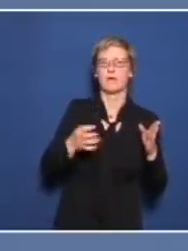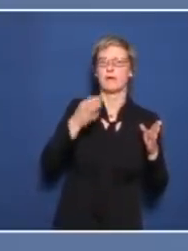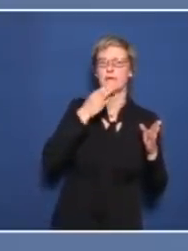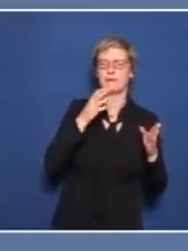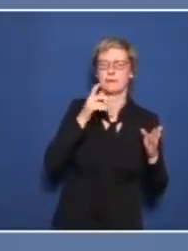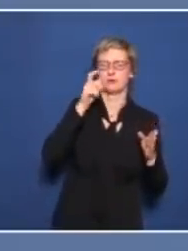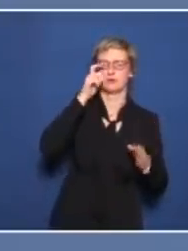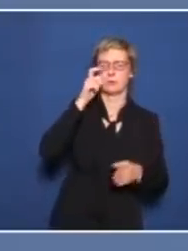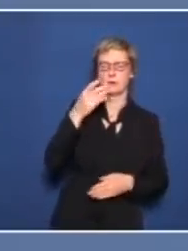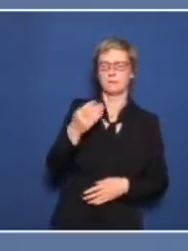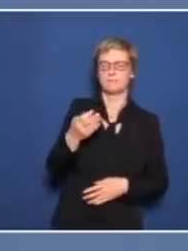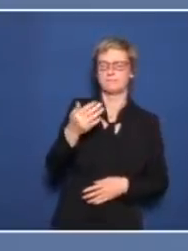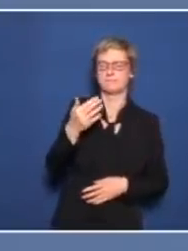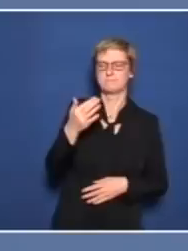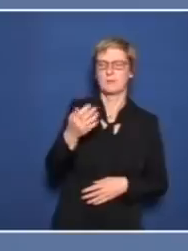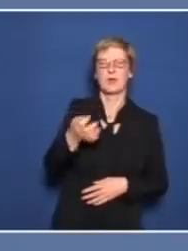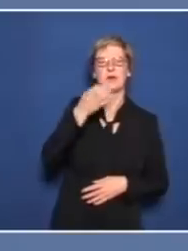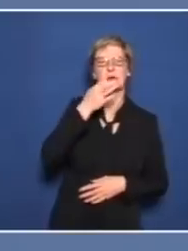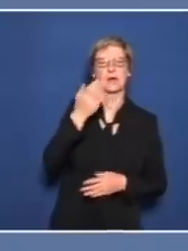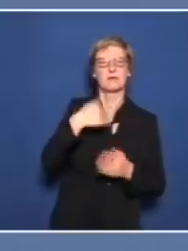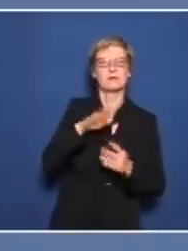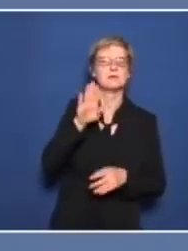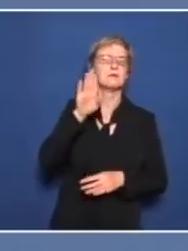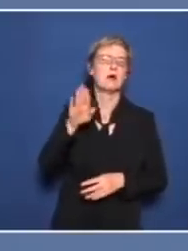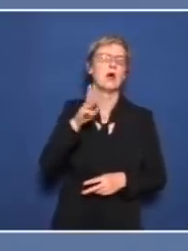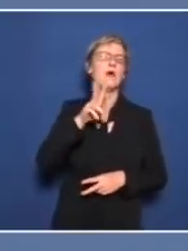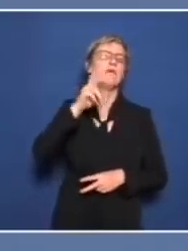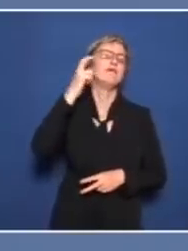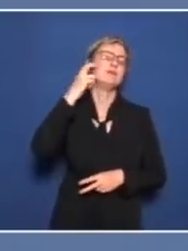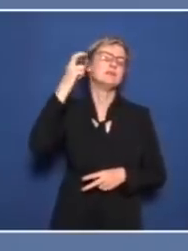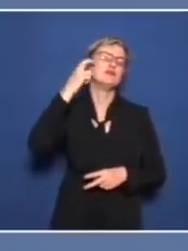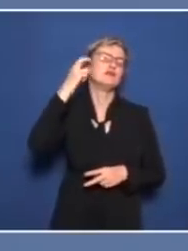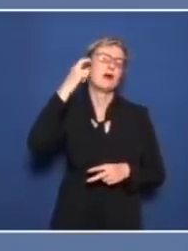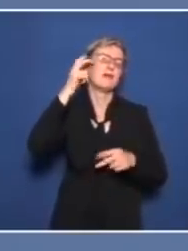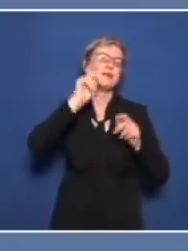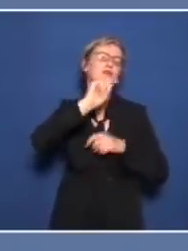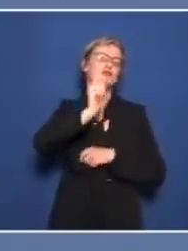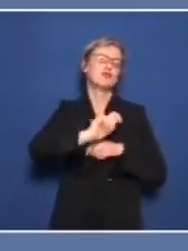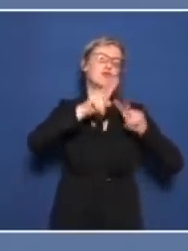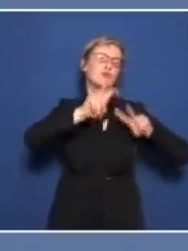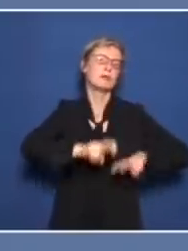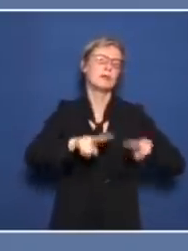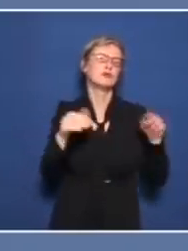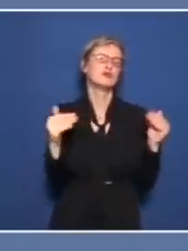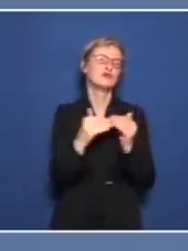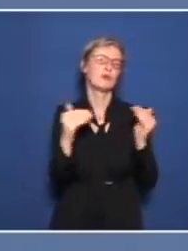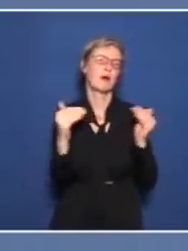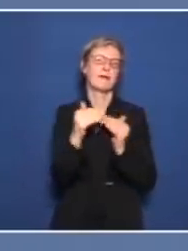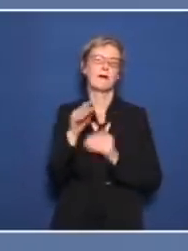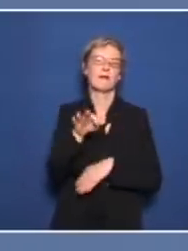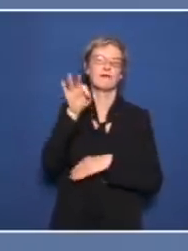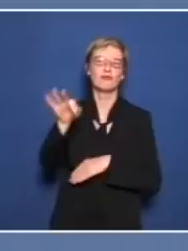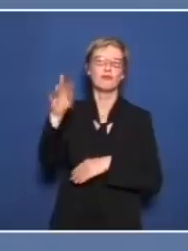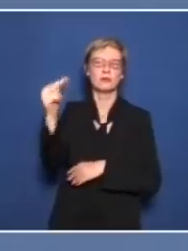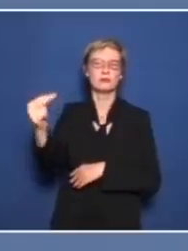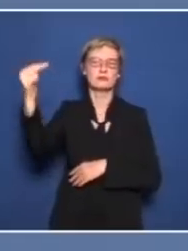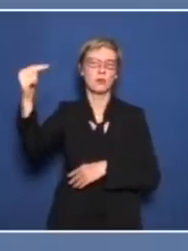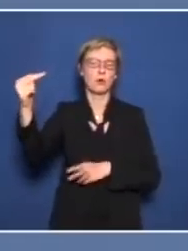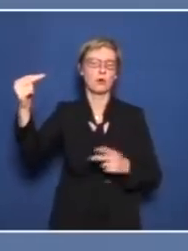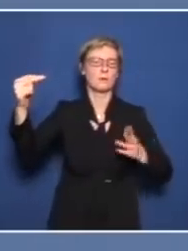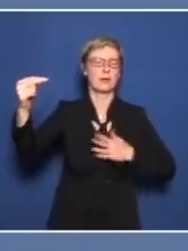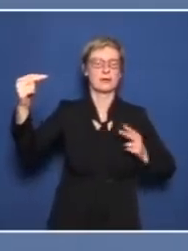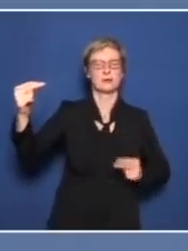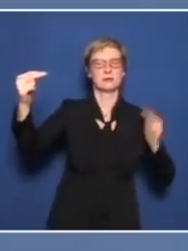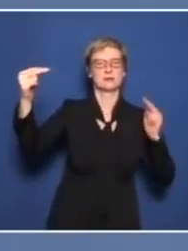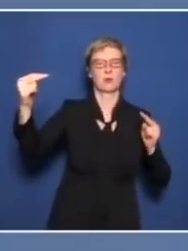haben, die Frage, was Sie als wissenschaftlichen Studienstandard akzeptieren oder nicht, ist im Übrigen ja auch eine Diskussion, die wir seit 14 Monaten